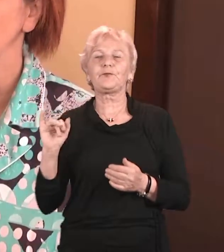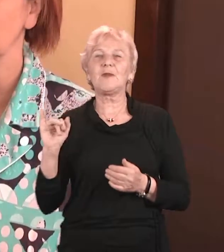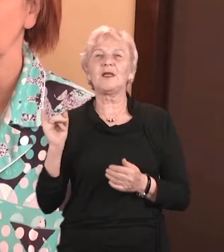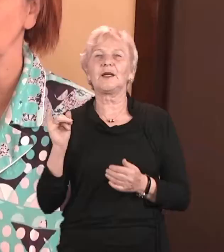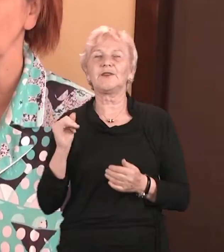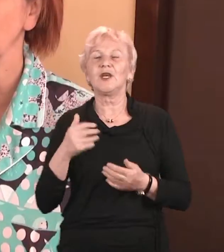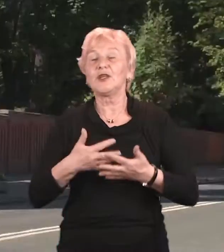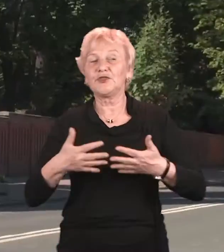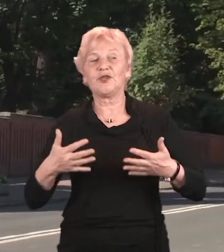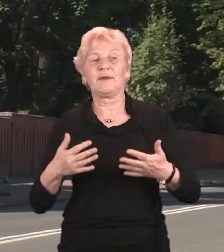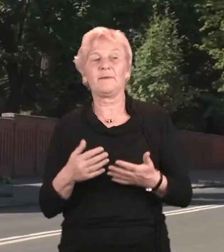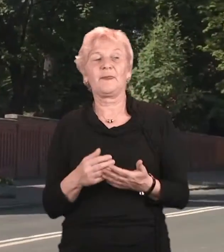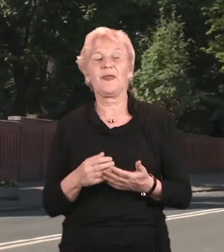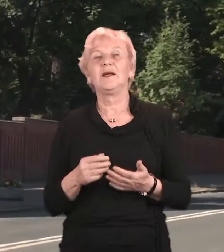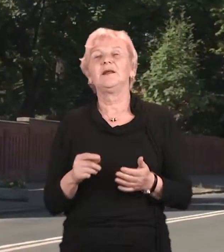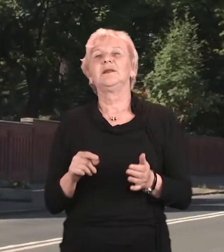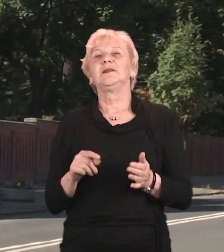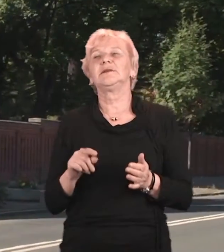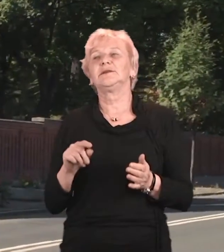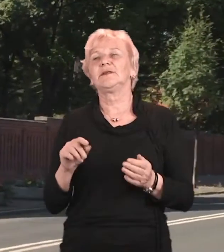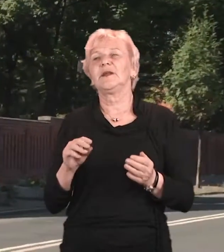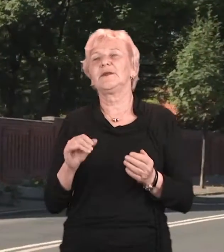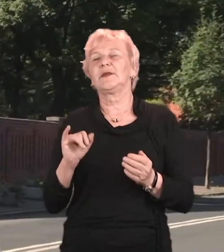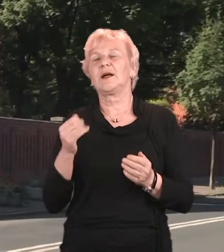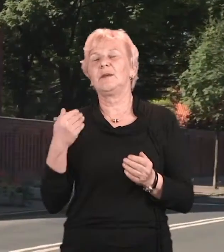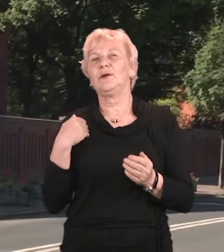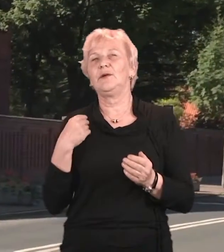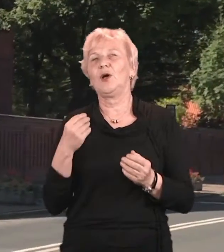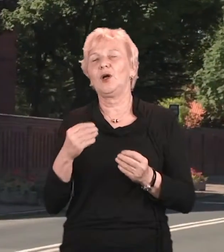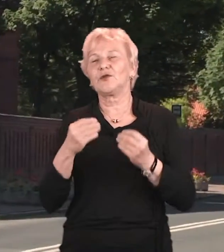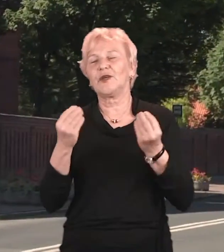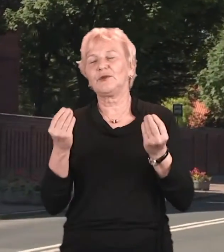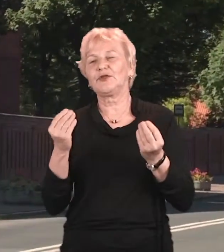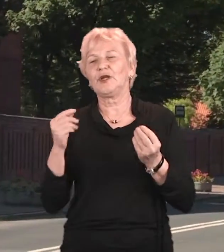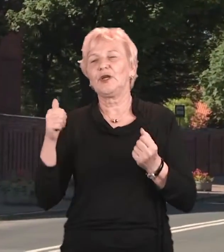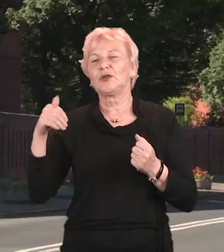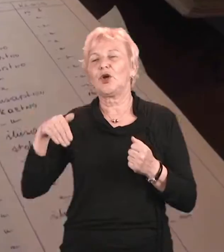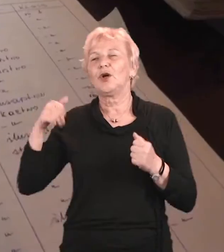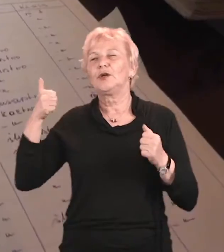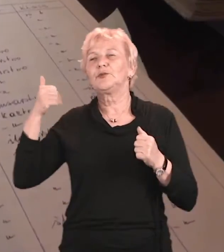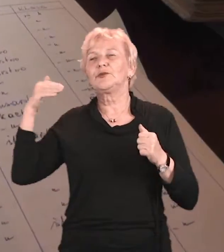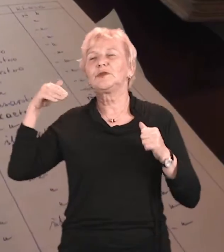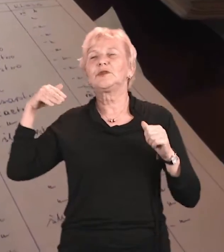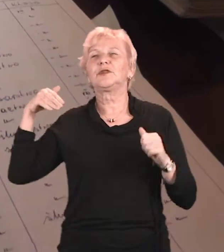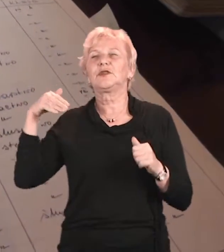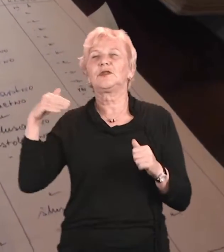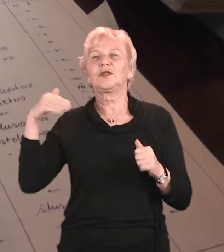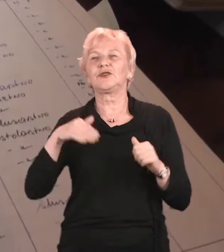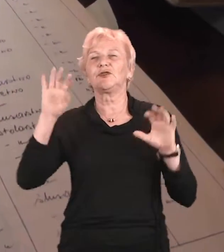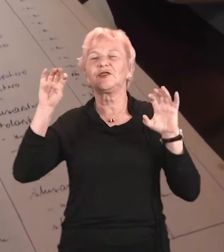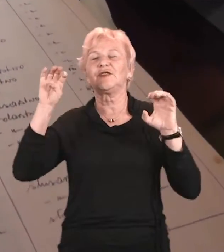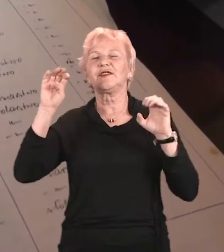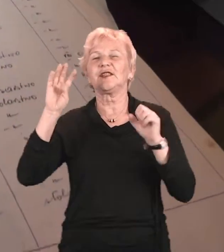powstał zakład dla głuchych. Wraz z upływem lat stale rosła liczba uczniów raciborskiego ośrodka. W roku